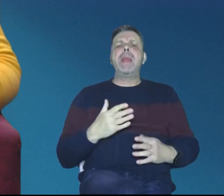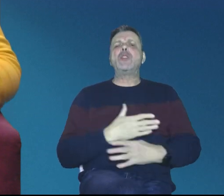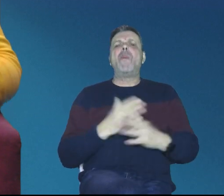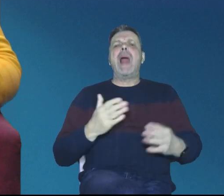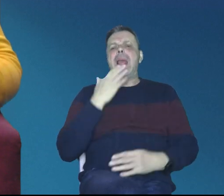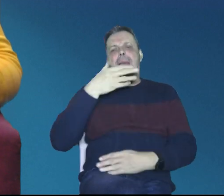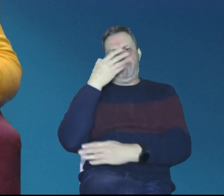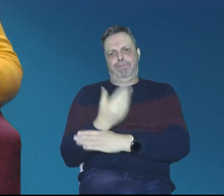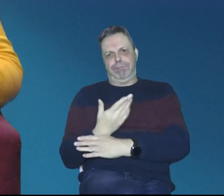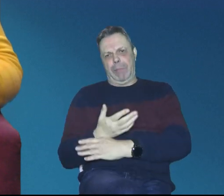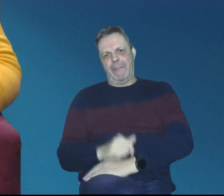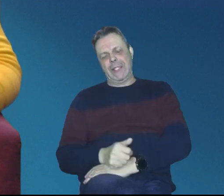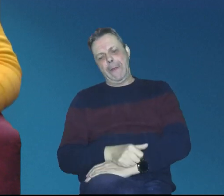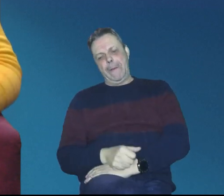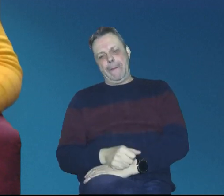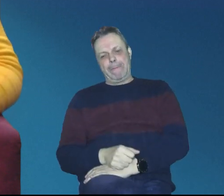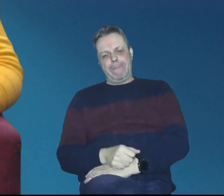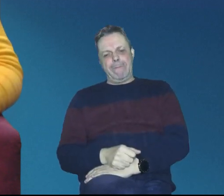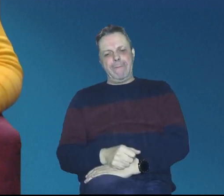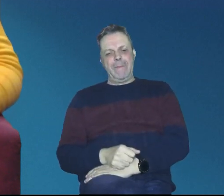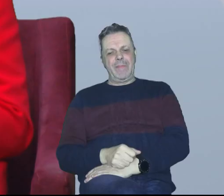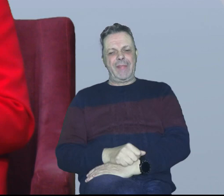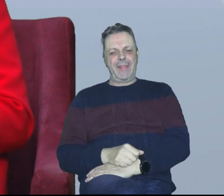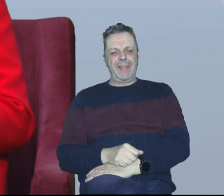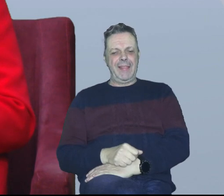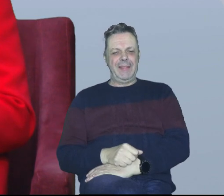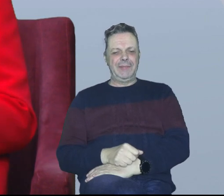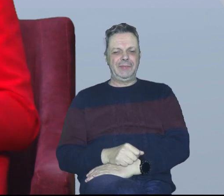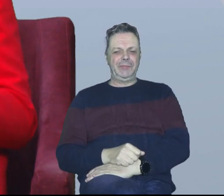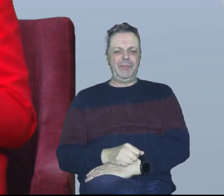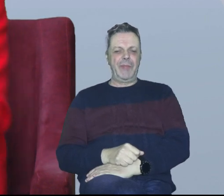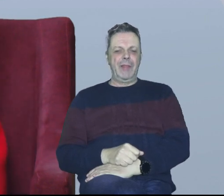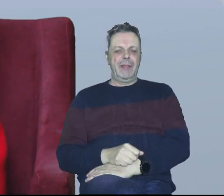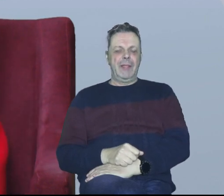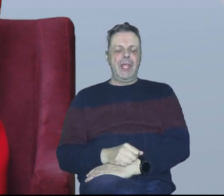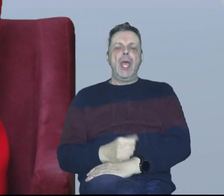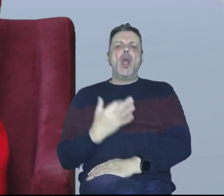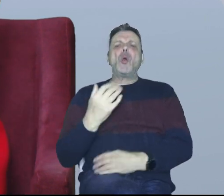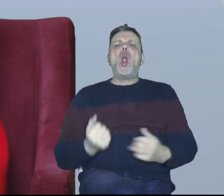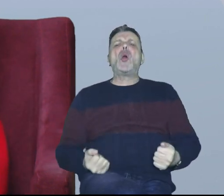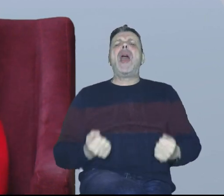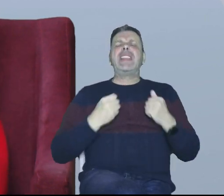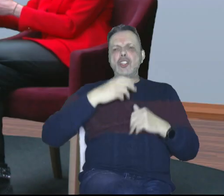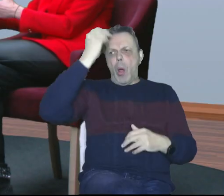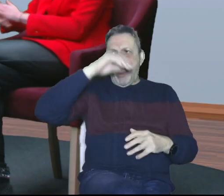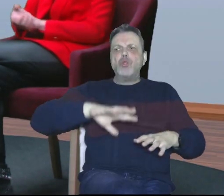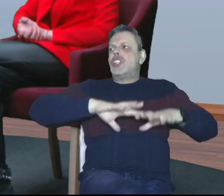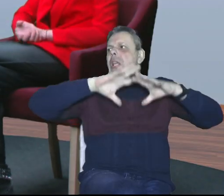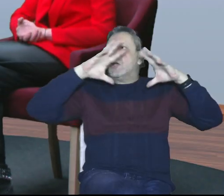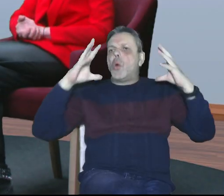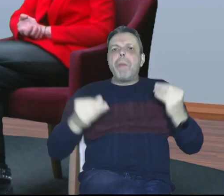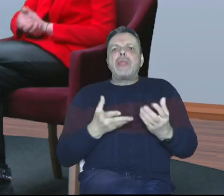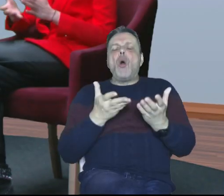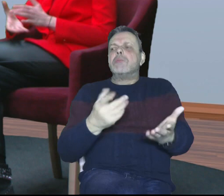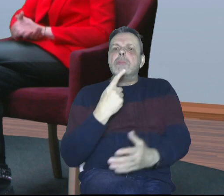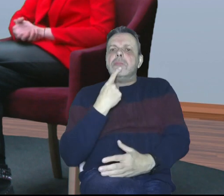Kolumbine su velike brbljavice u stvari. Ona je što tipa mene, jel? Dobro, onda bi se sama dobro uklopila. Koliko je teško zapravo